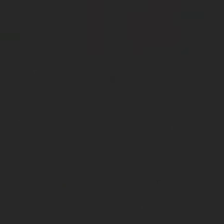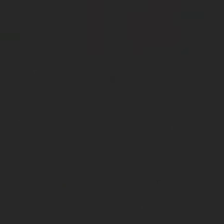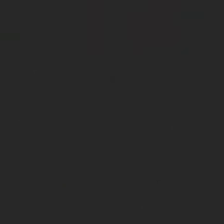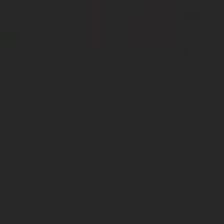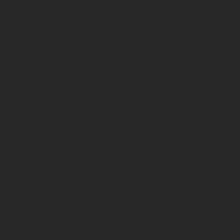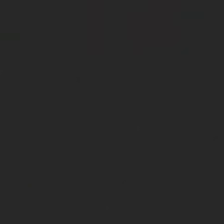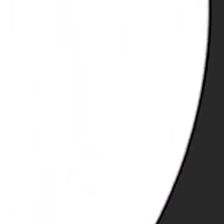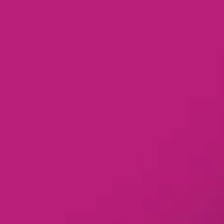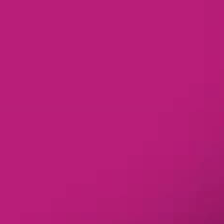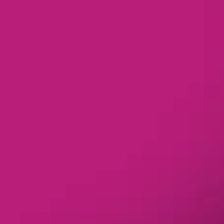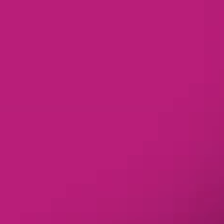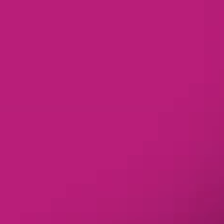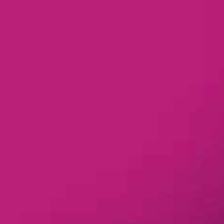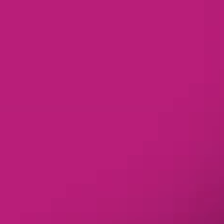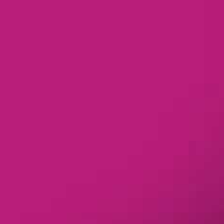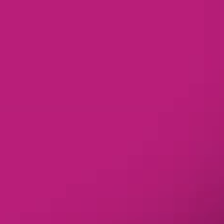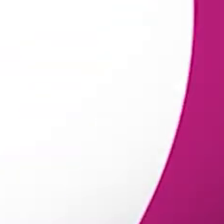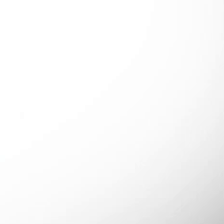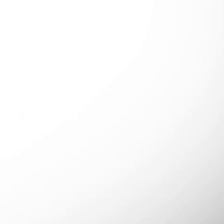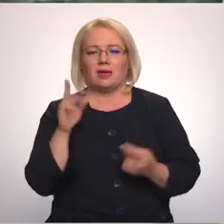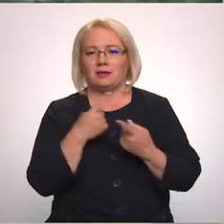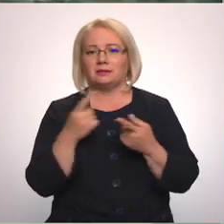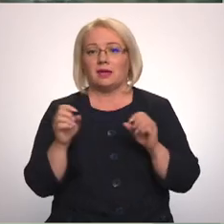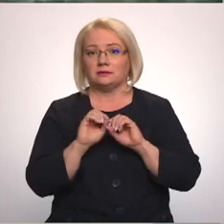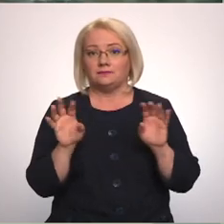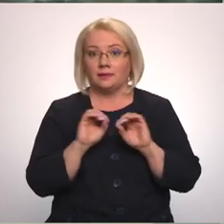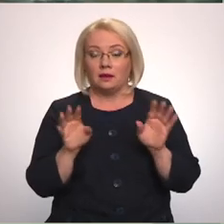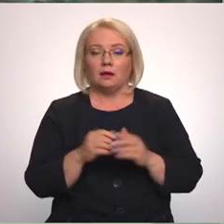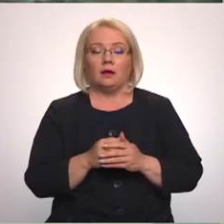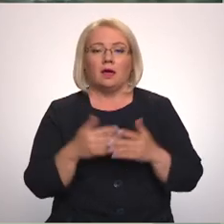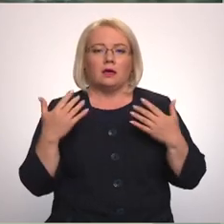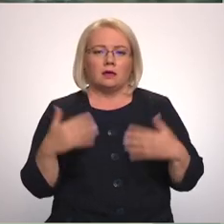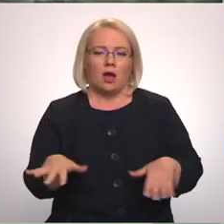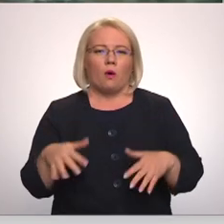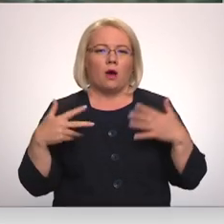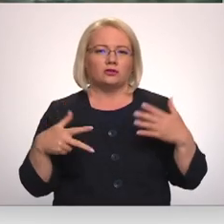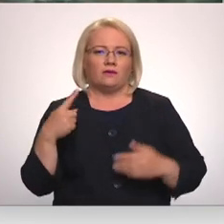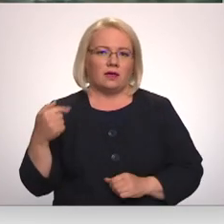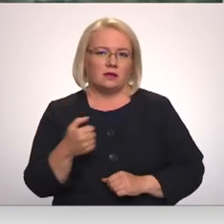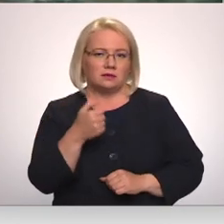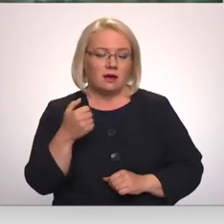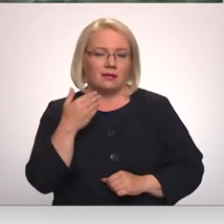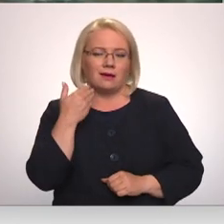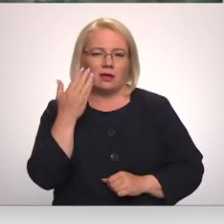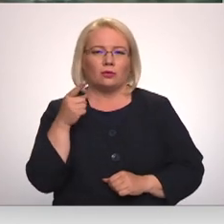Re, viss ēters ir te! Ir pagājis 81 gads